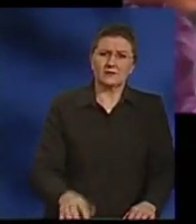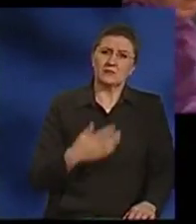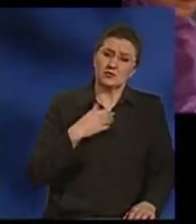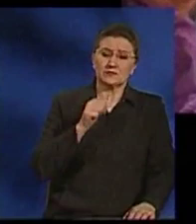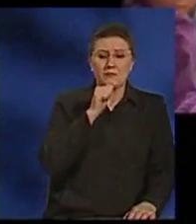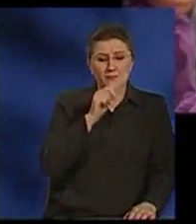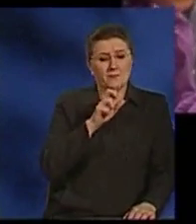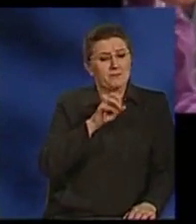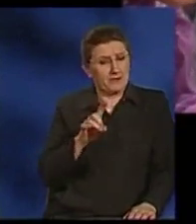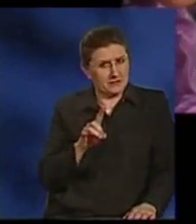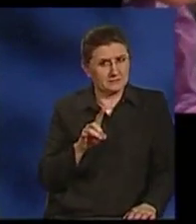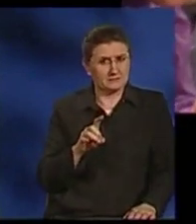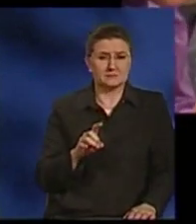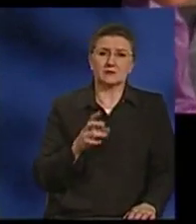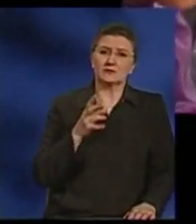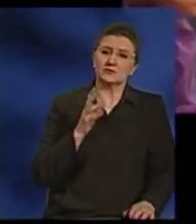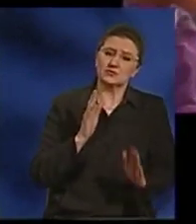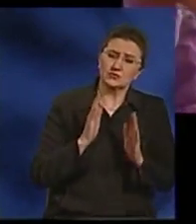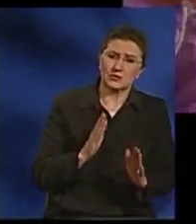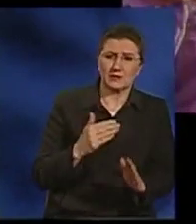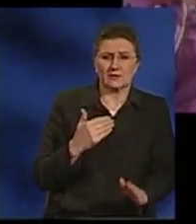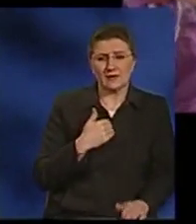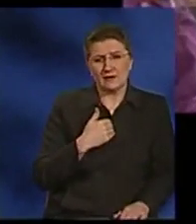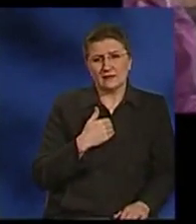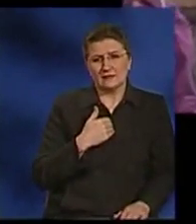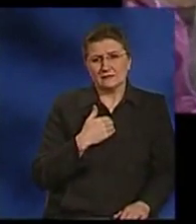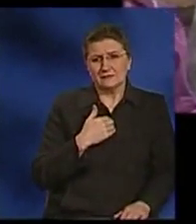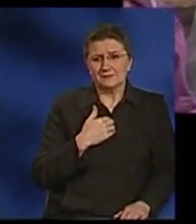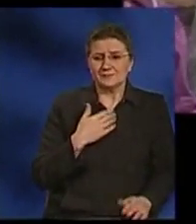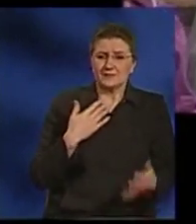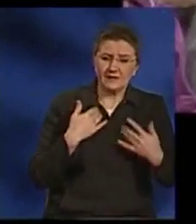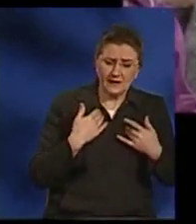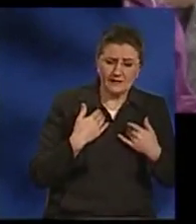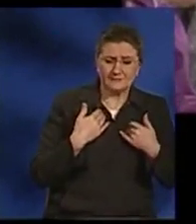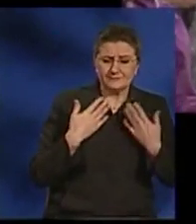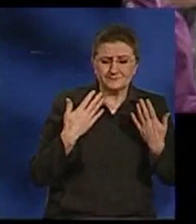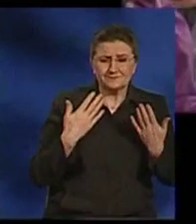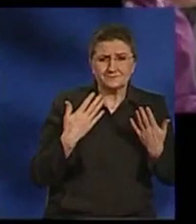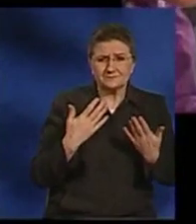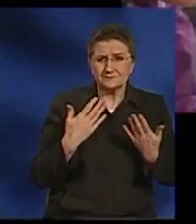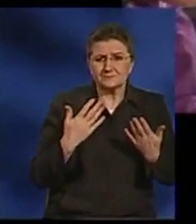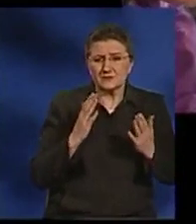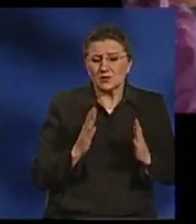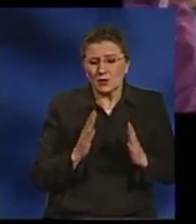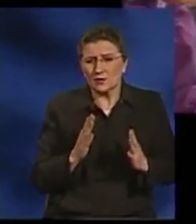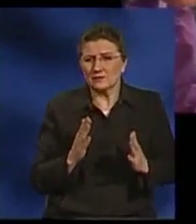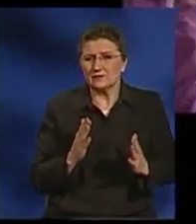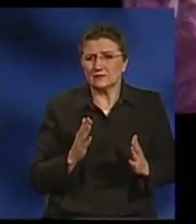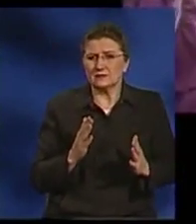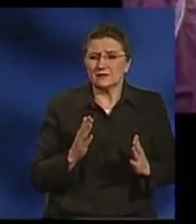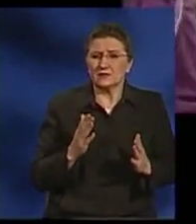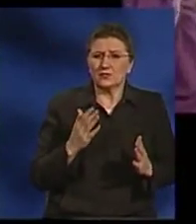попробовал бы его самым первым. Да только я, понимаешь, кто-то мне, конечно, только у Нет